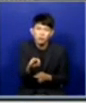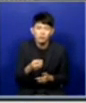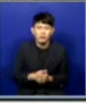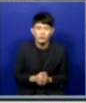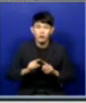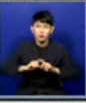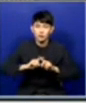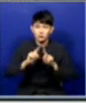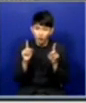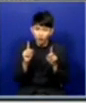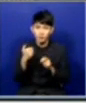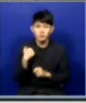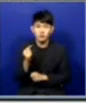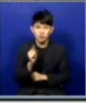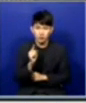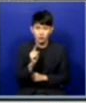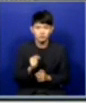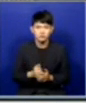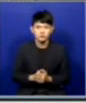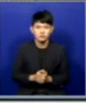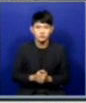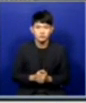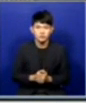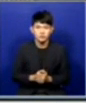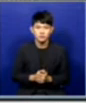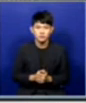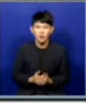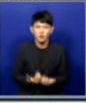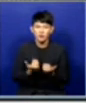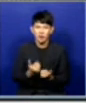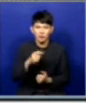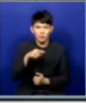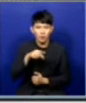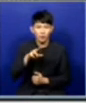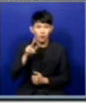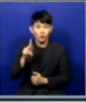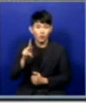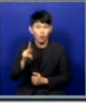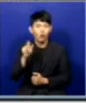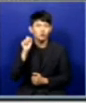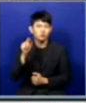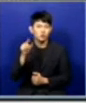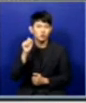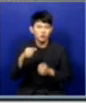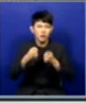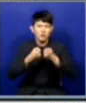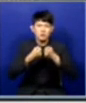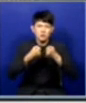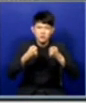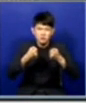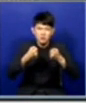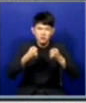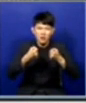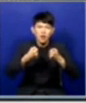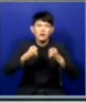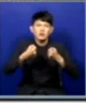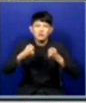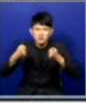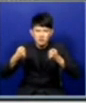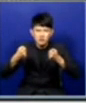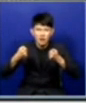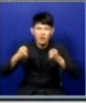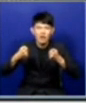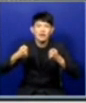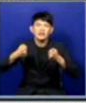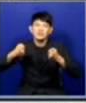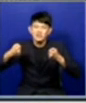แต่การขยายพ.ร.ก.ฉุกเฉินขยายแล้วขยายอีกขยาย